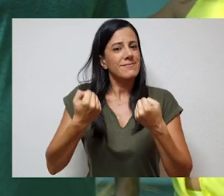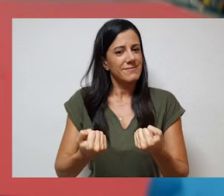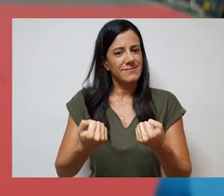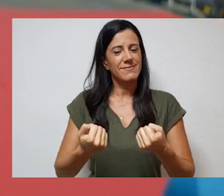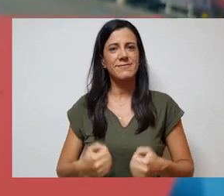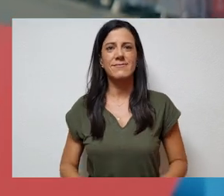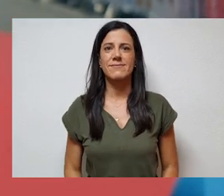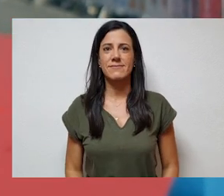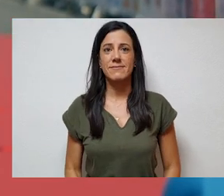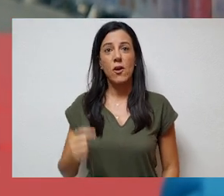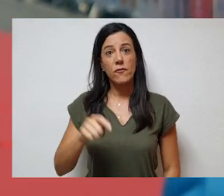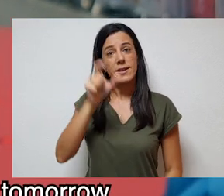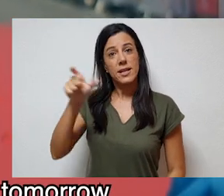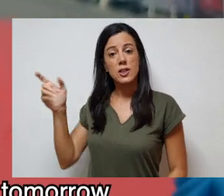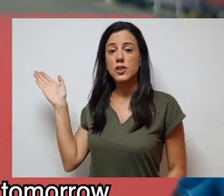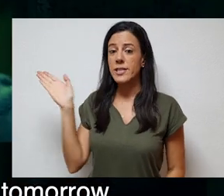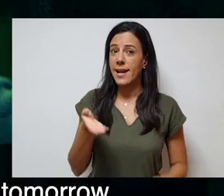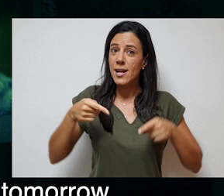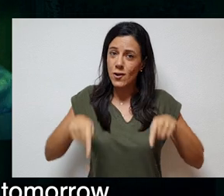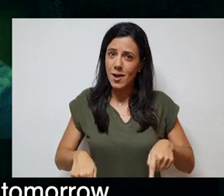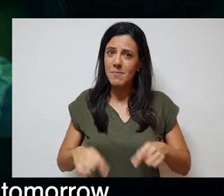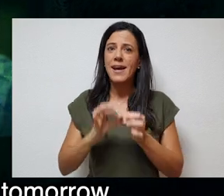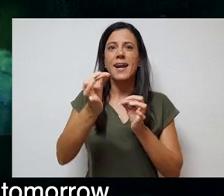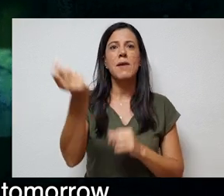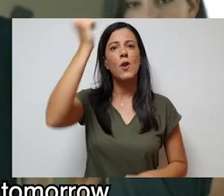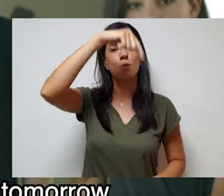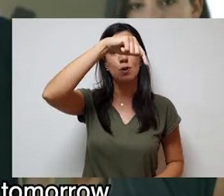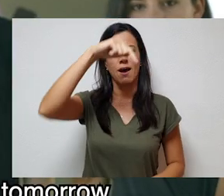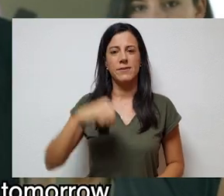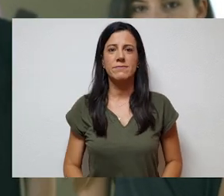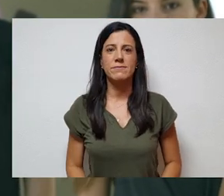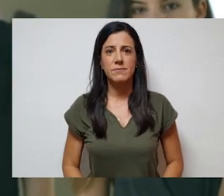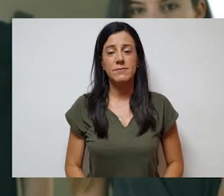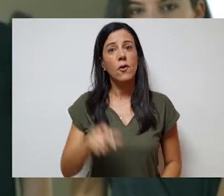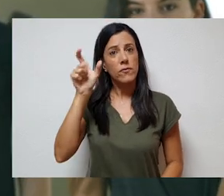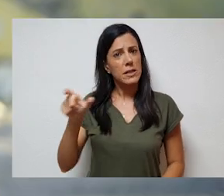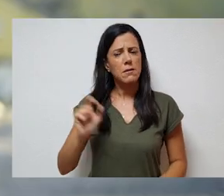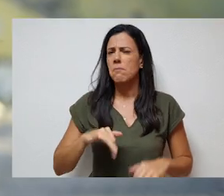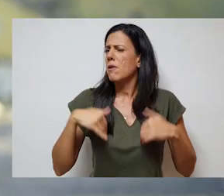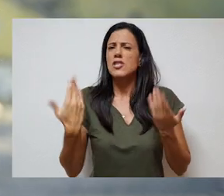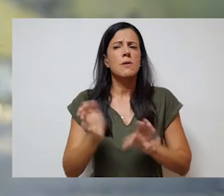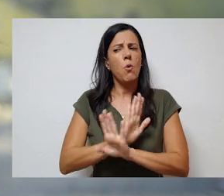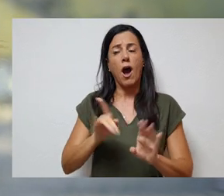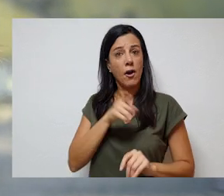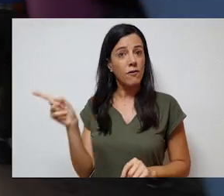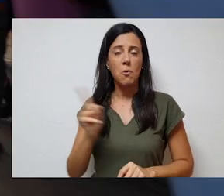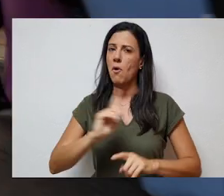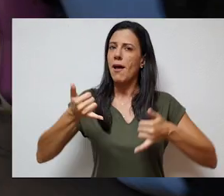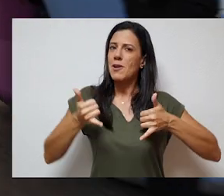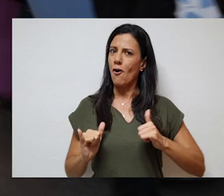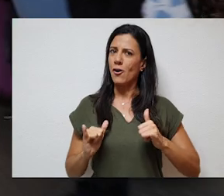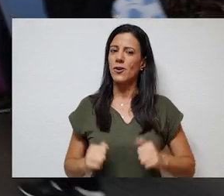وقدروا في يلي جايين اليوم كمال بكرة يلي ماشي بوقفهم